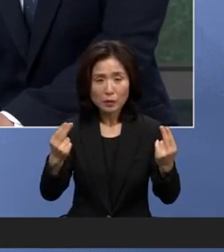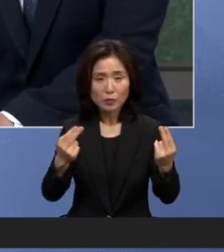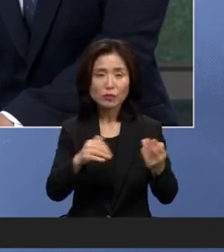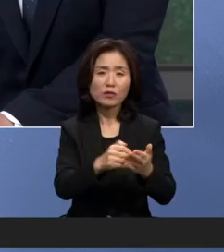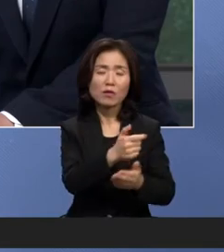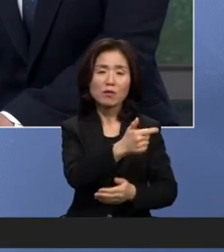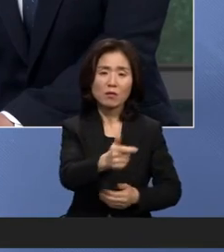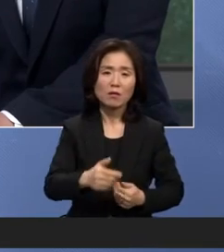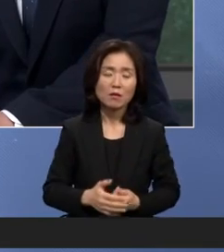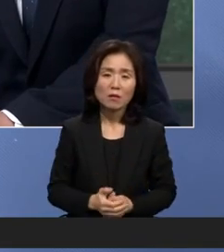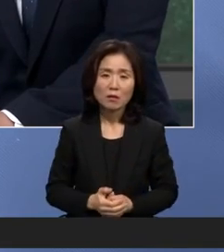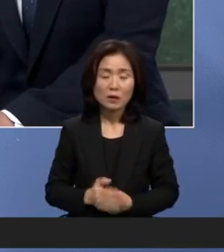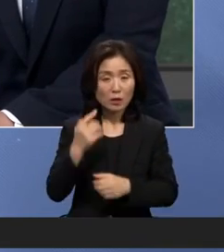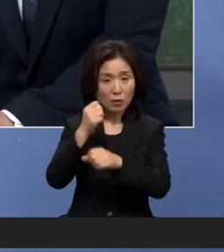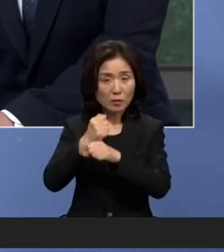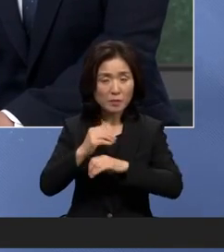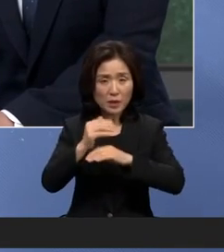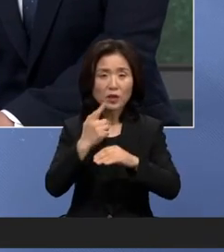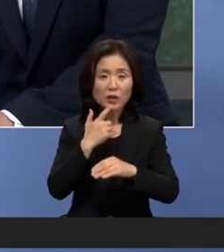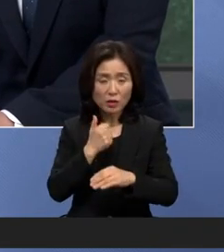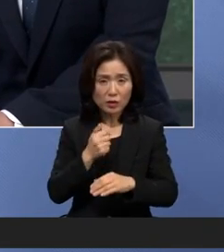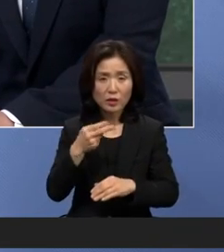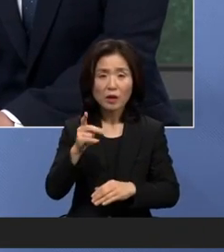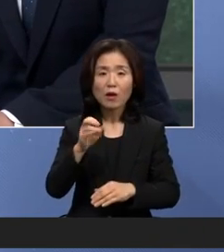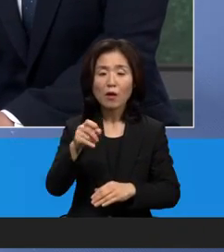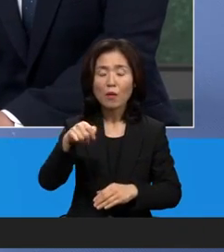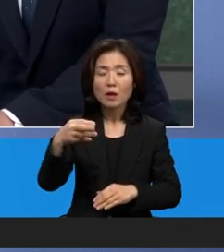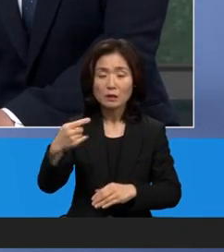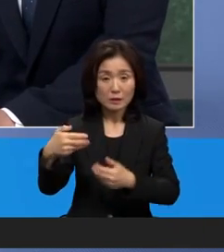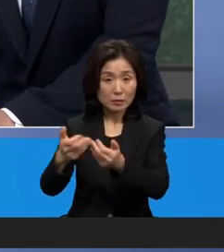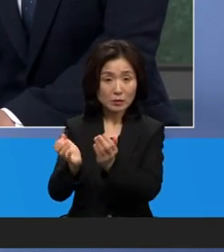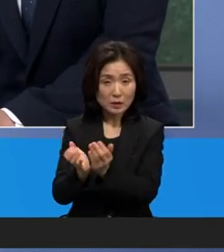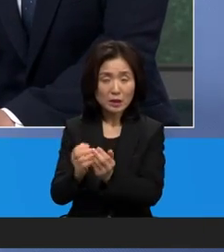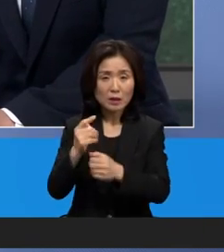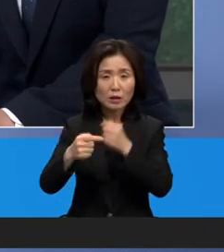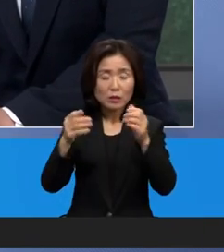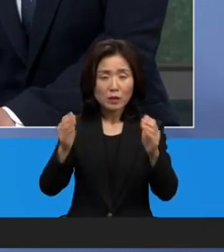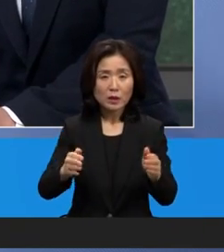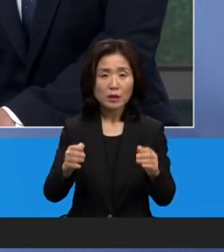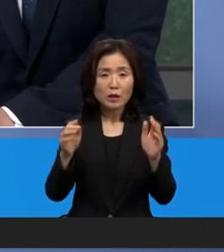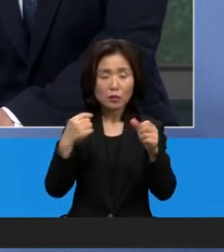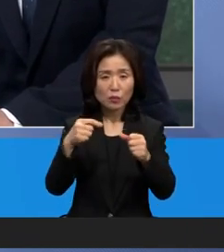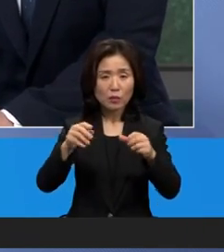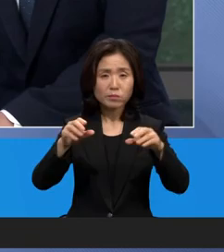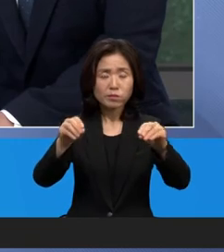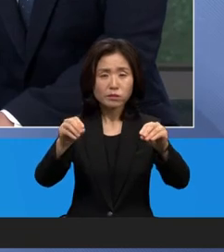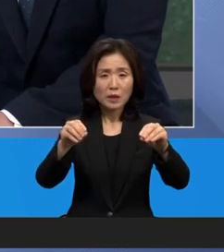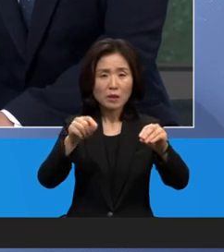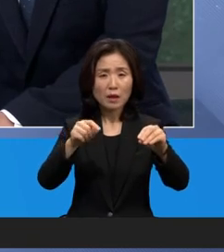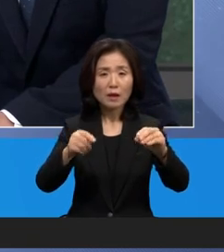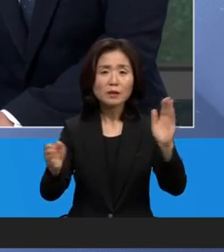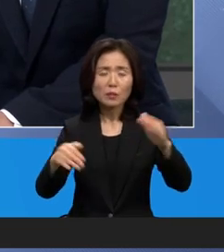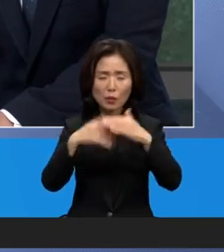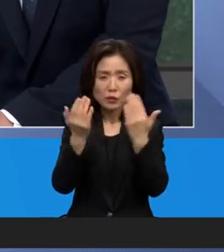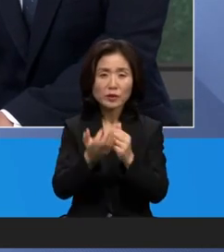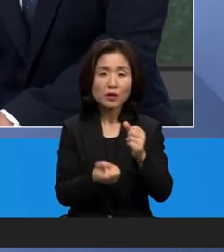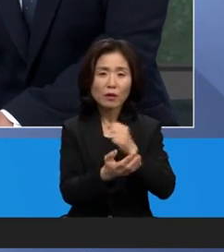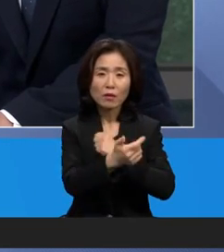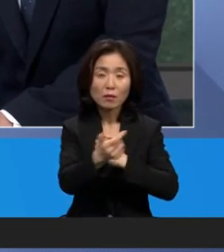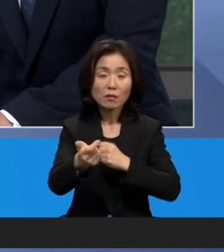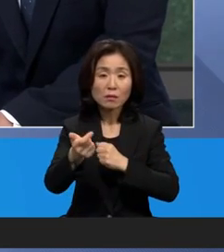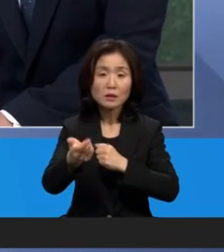예 이 연구를 진행한 대 울드 측은 지난 1년간의 계획 중단이 모든 학생에게 영향을 미치고 있지만 특히